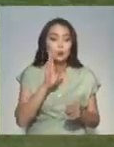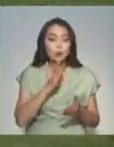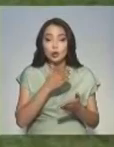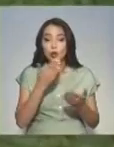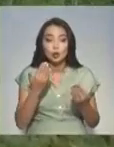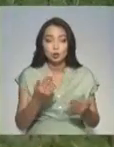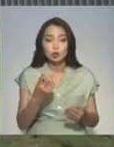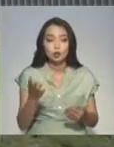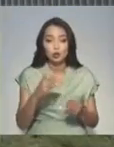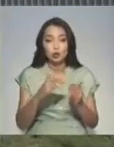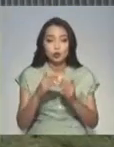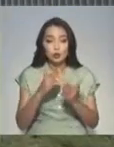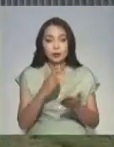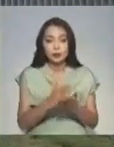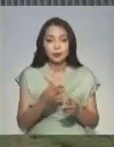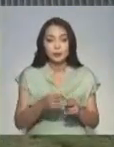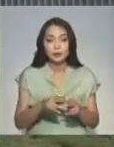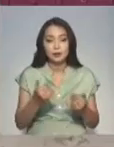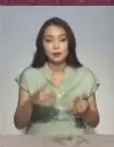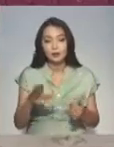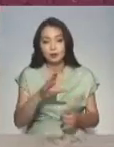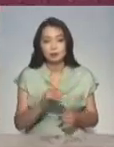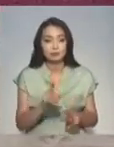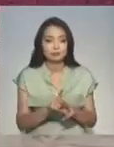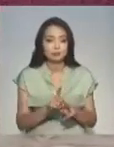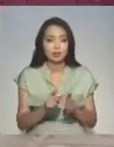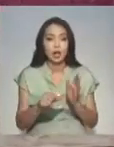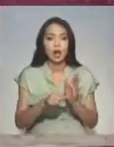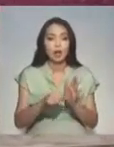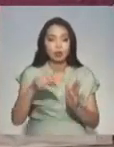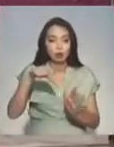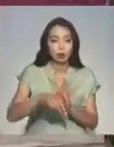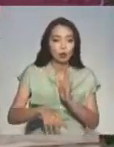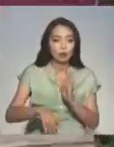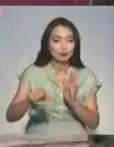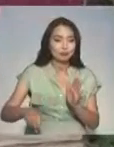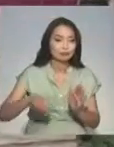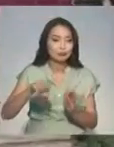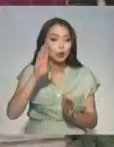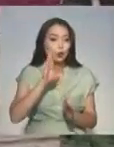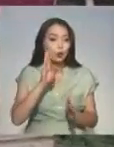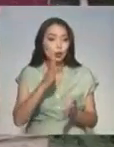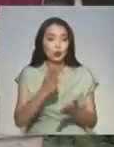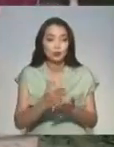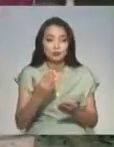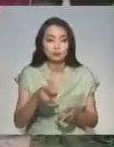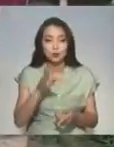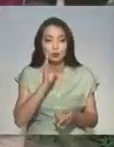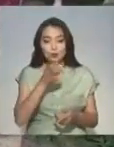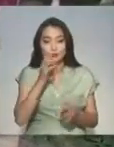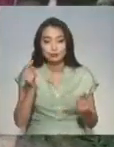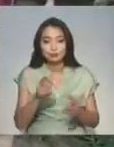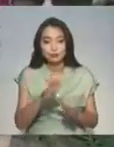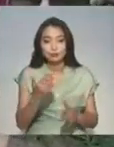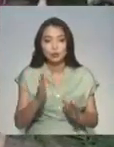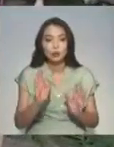200 шақты үй бар. Тұрғындардың бәріне ортақ 6 құдық бар. Бұл Бауман ауылының су ішетін құдығы, бірақ су жер астынан шықпайды. Тек арнайы